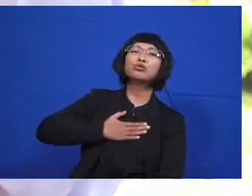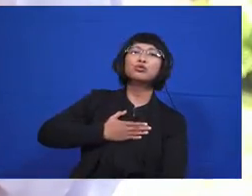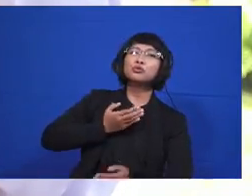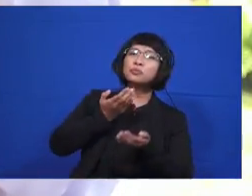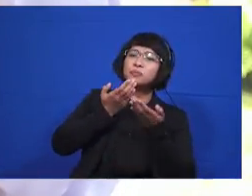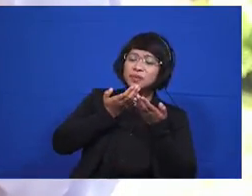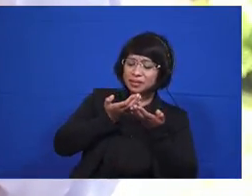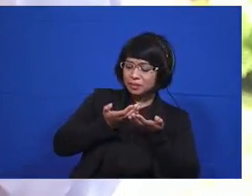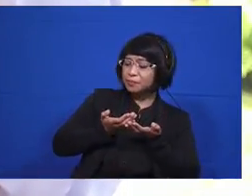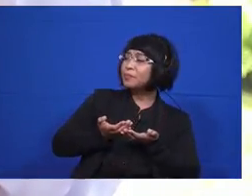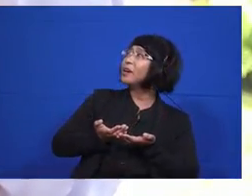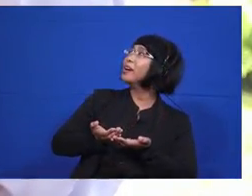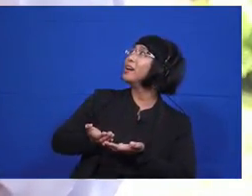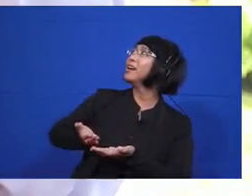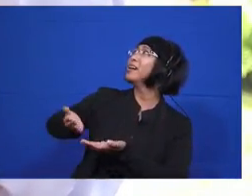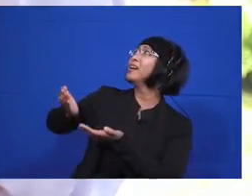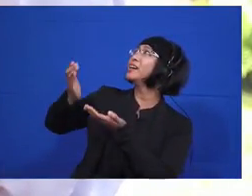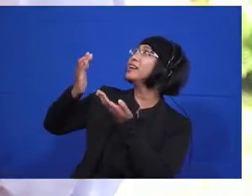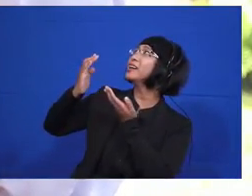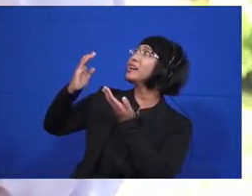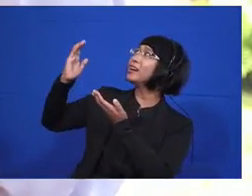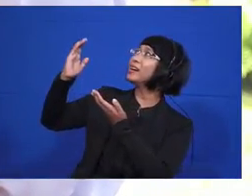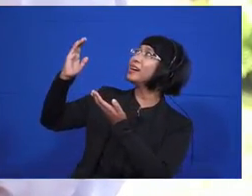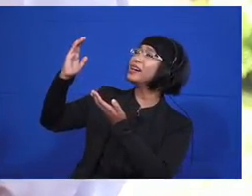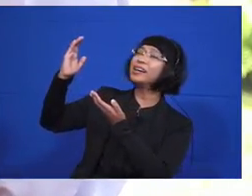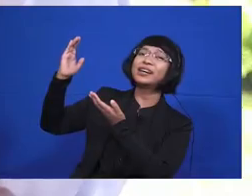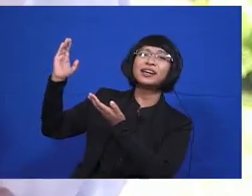persembahkan diriku,